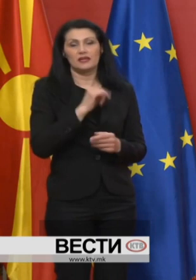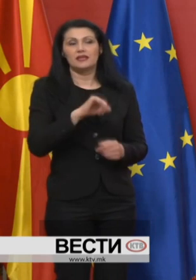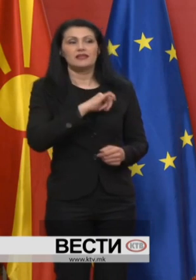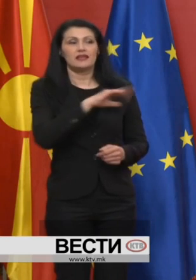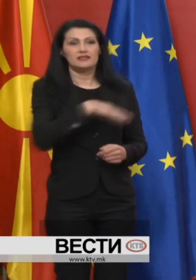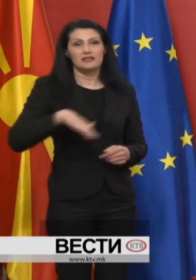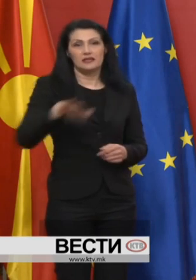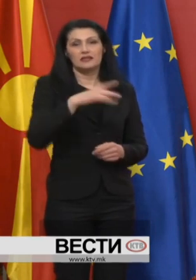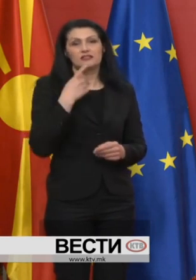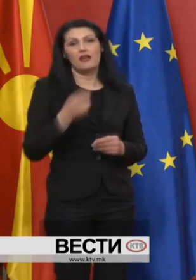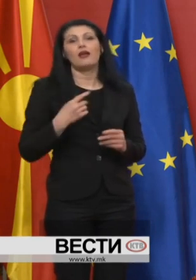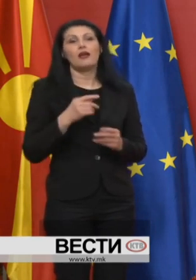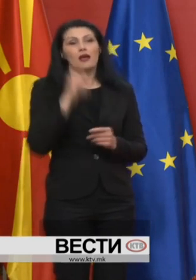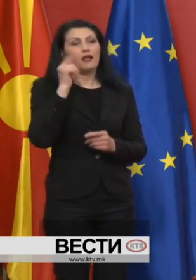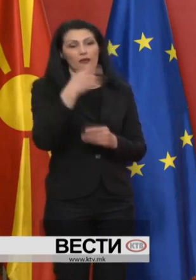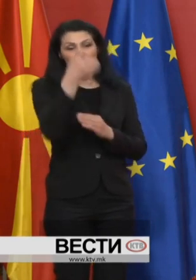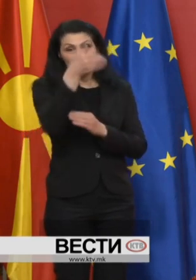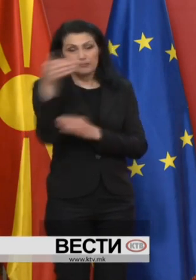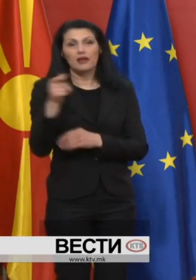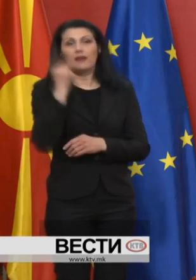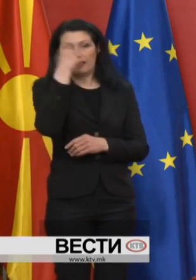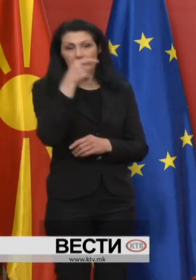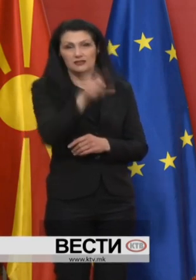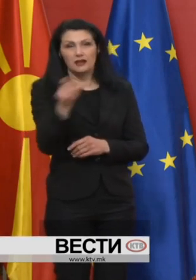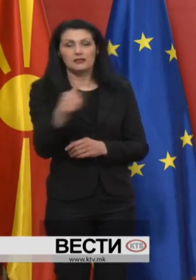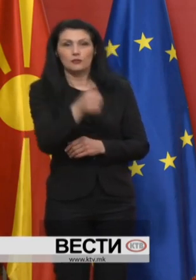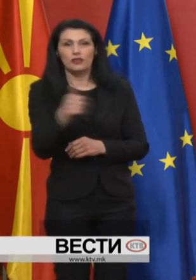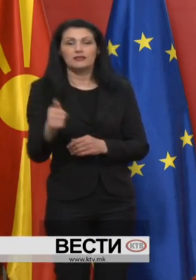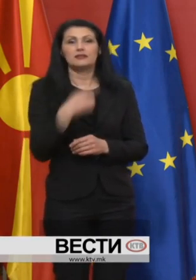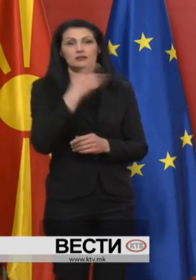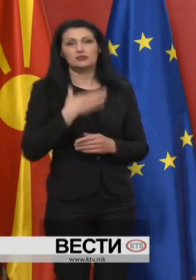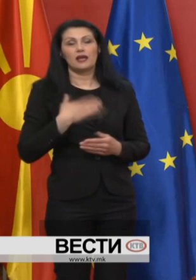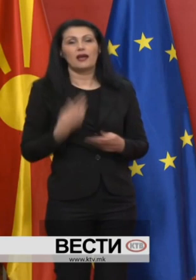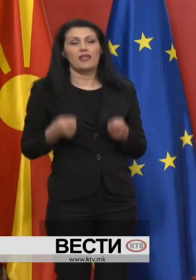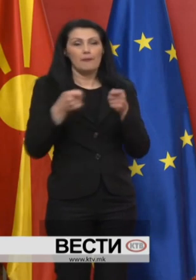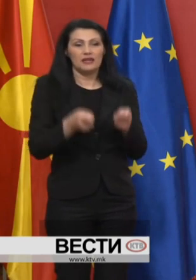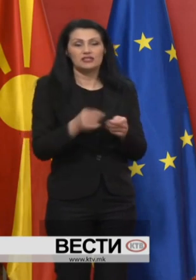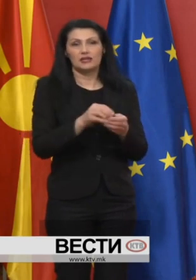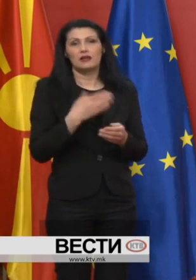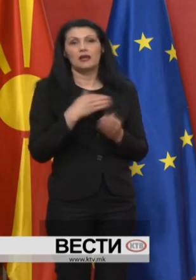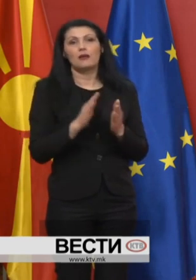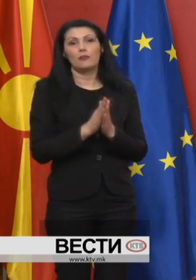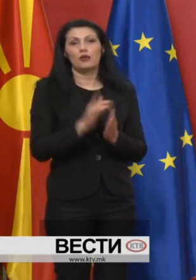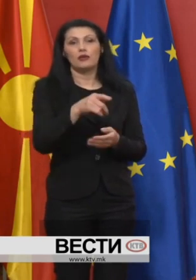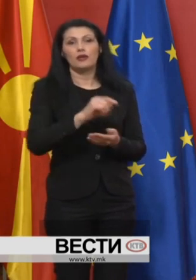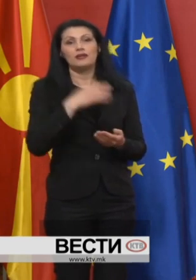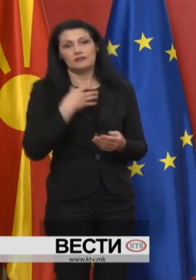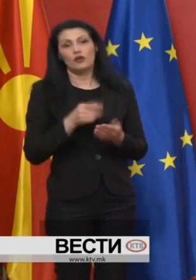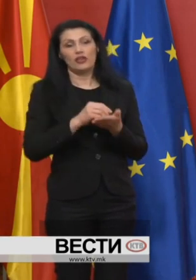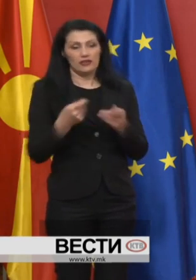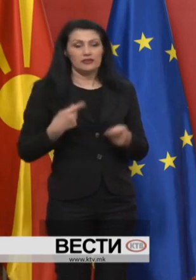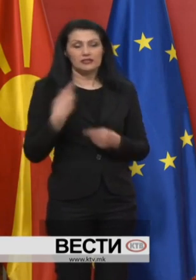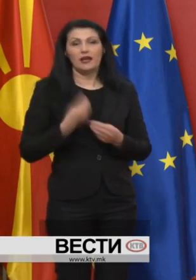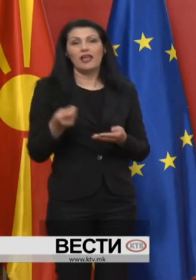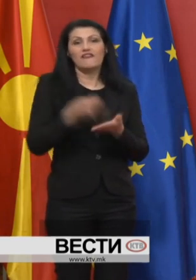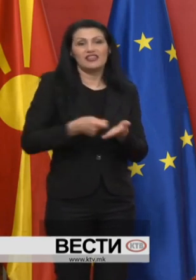заинтересираните физички и правни лица кои сакаат да аплицираат или се во фаза на инвестиции,